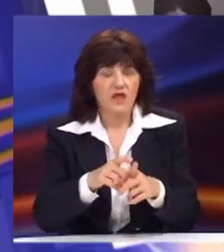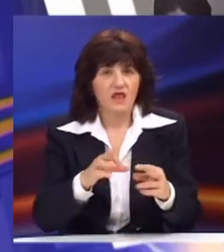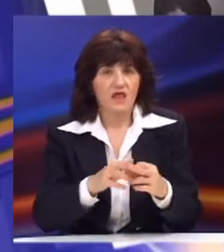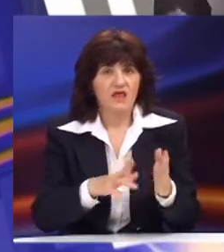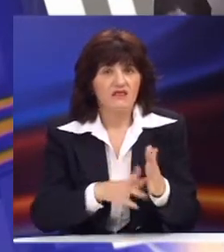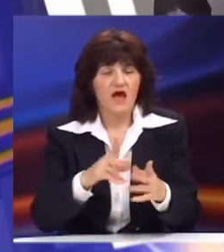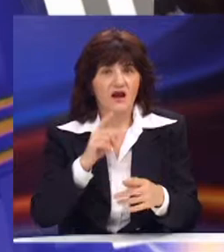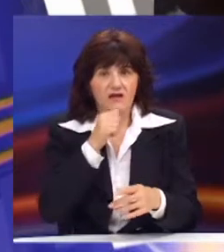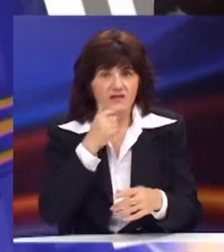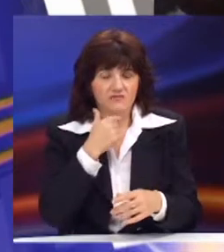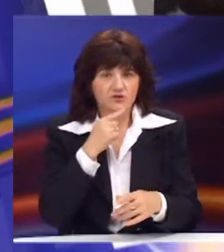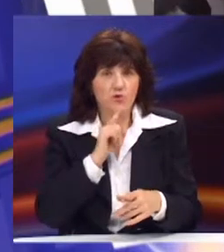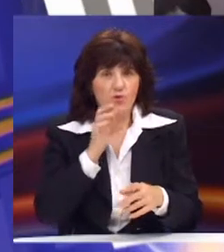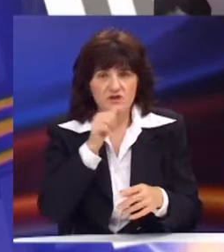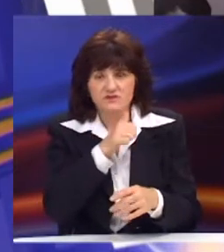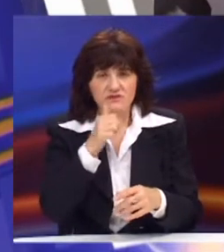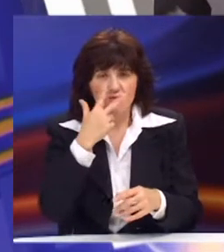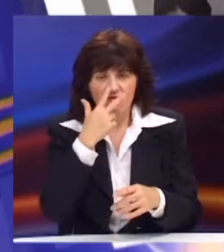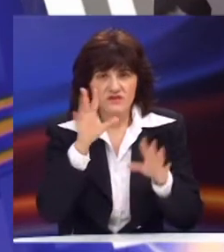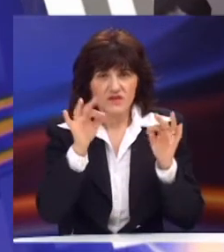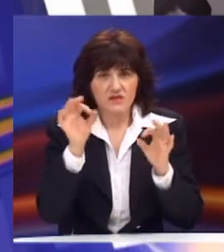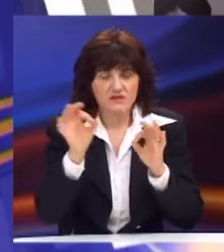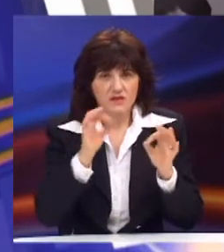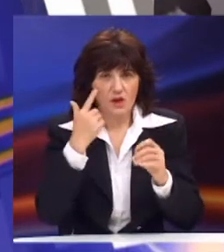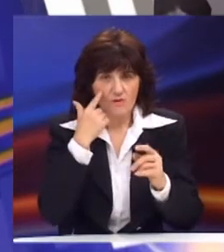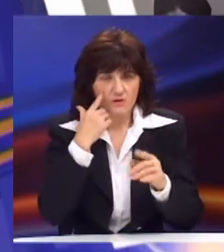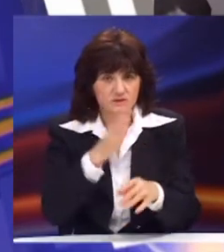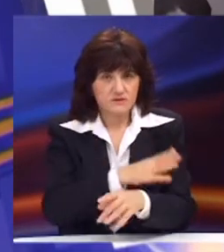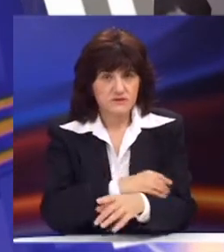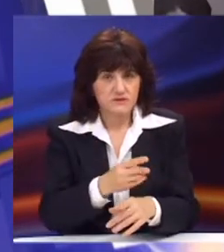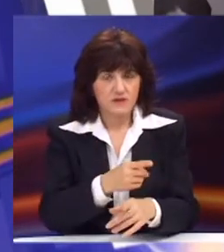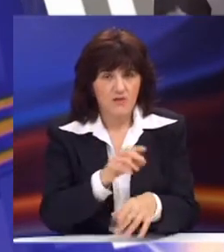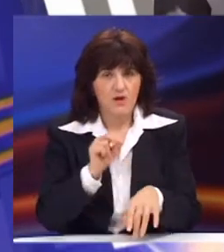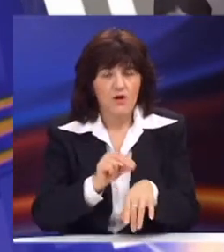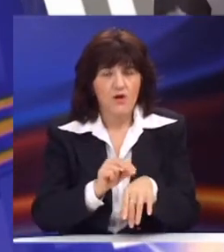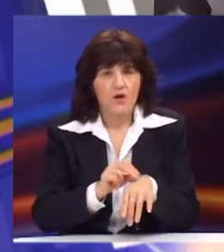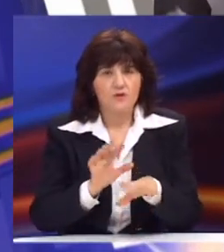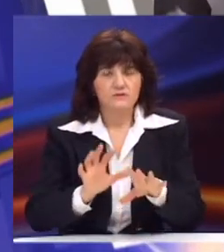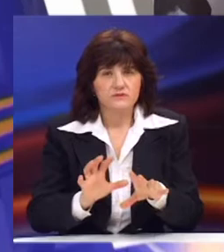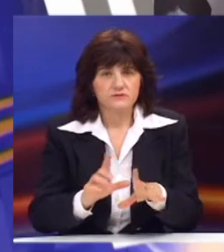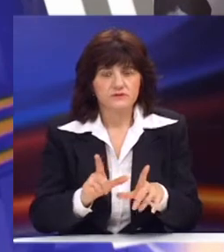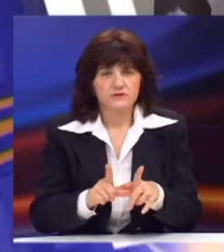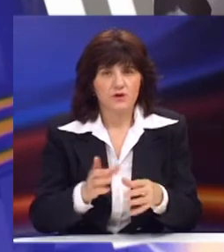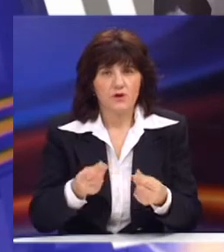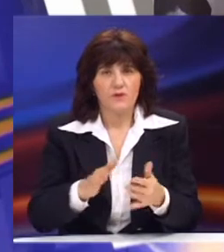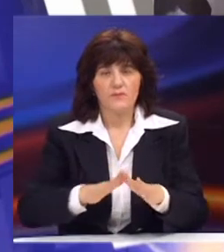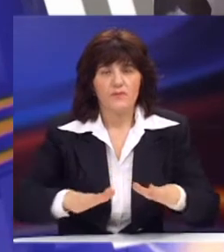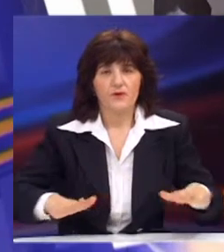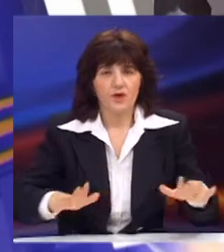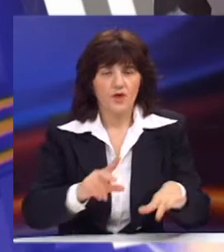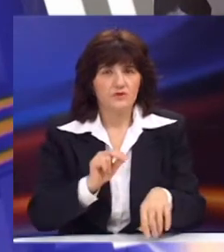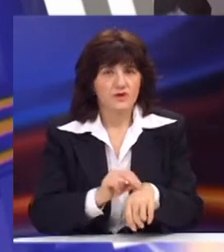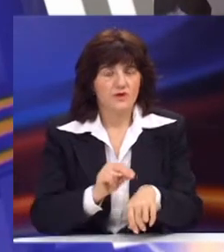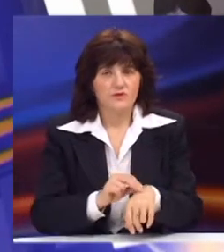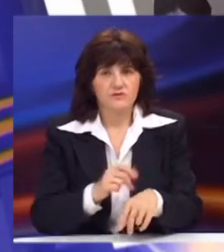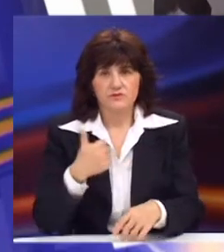vidi samo 10% koliko već, da on zaista ne vidi jer on ima toliko istančan taj osjećaj za prostor